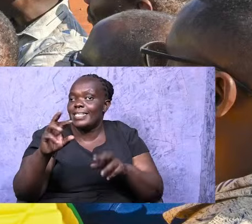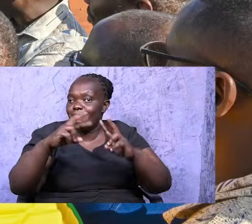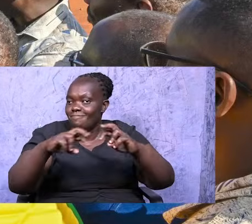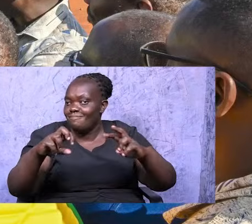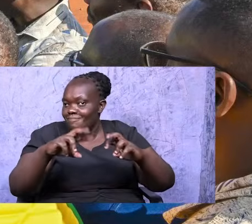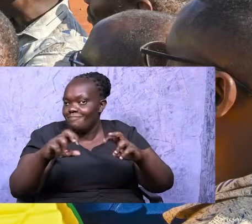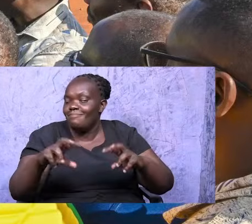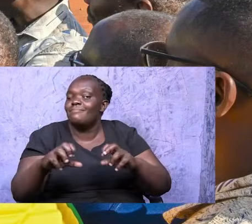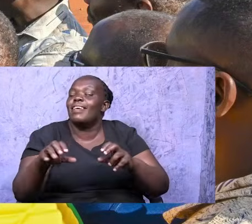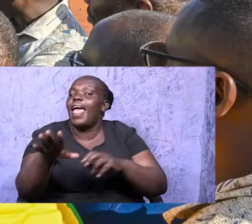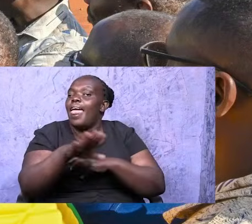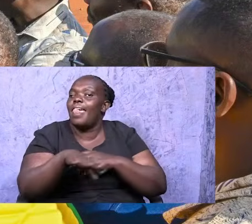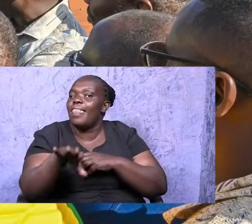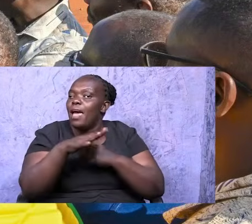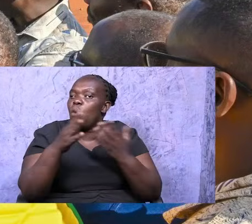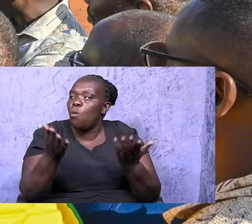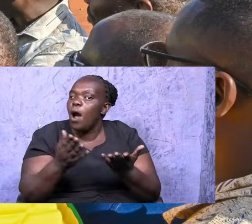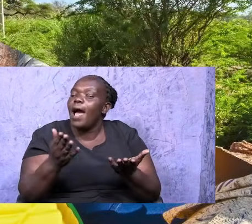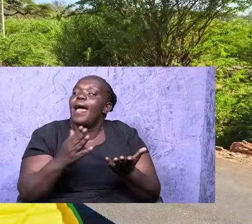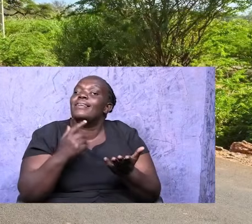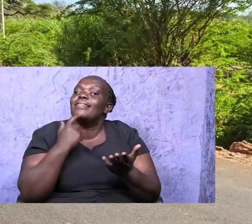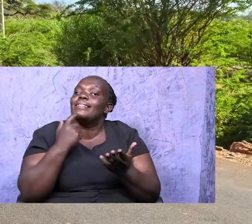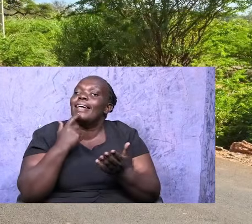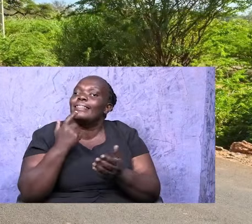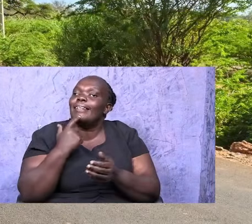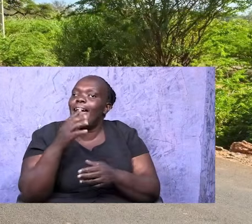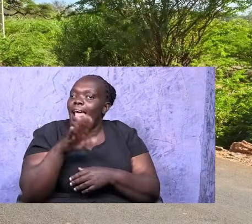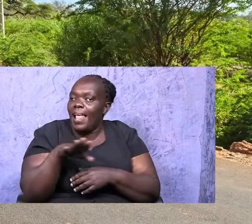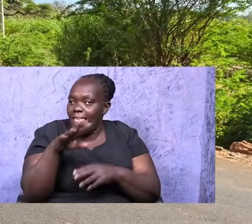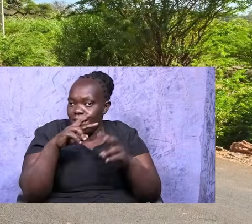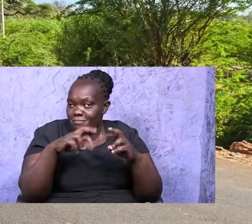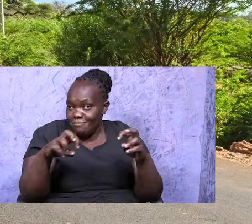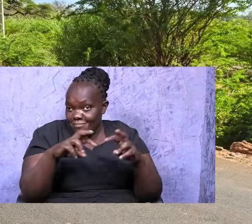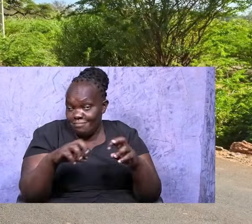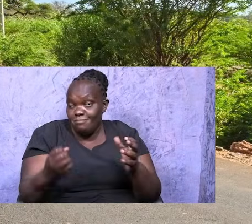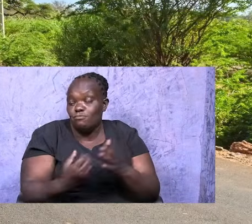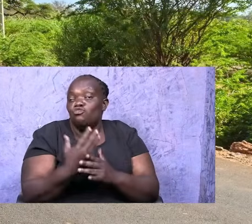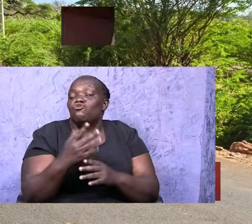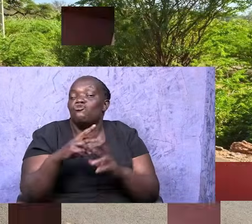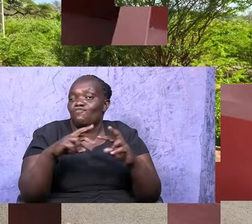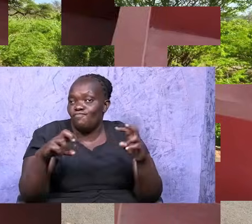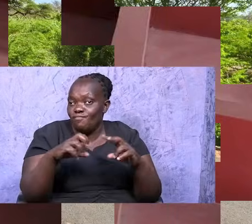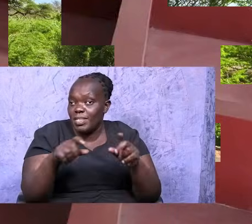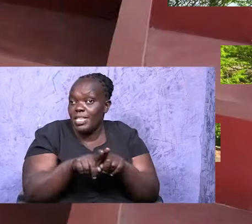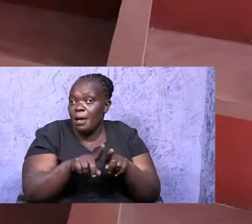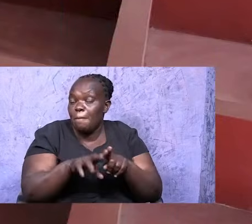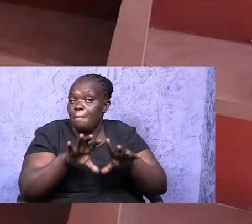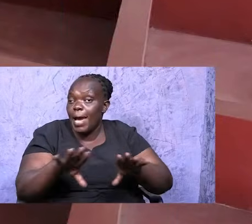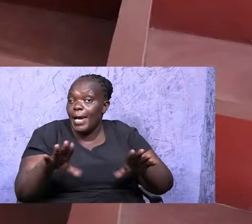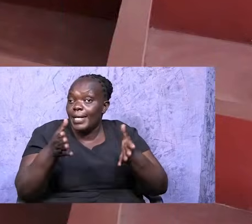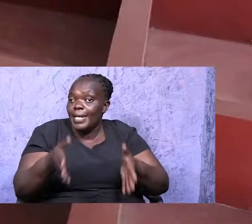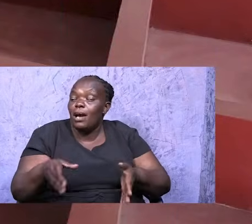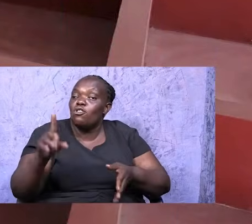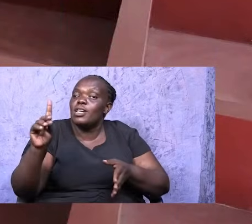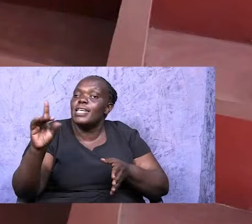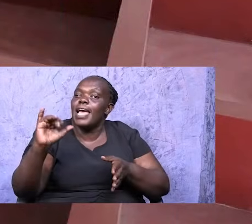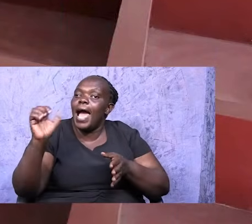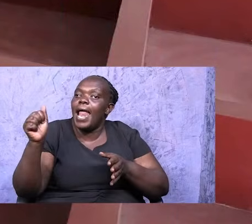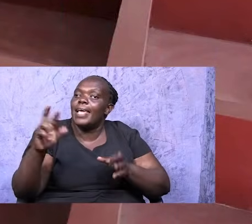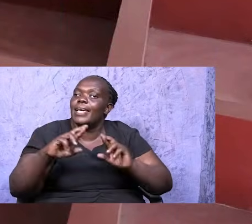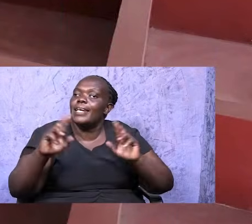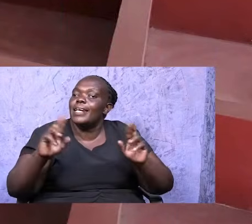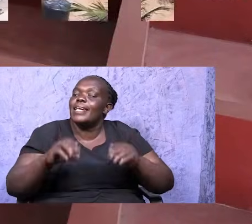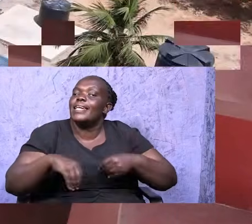amekagua barabara ya Ses Rekeke Ziwa Jipe Taita Taveta. Soko la kisasa la Diani